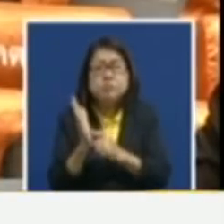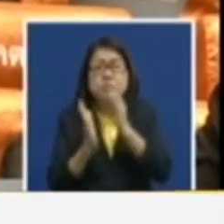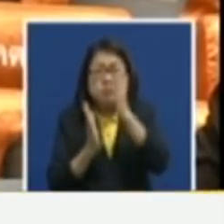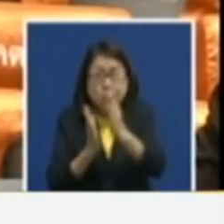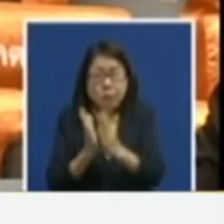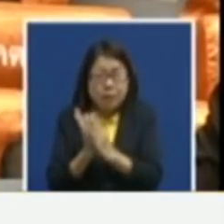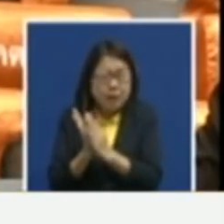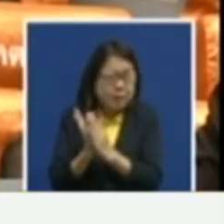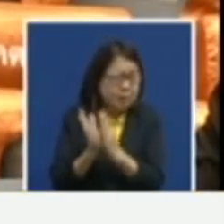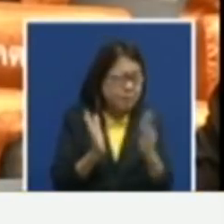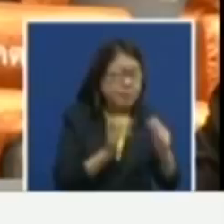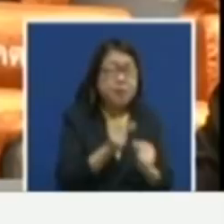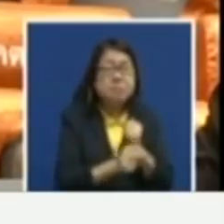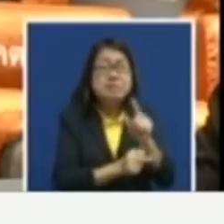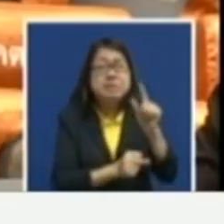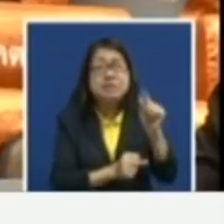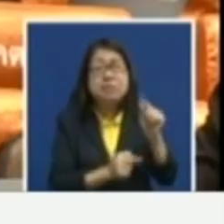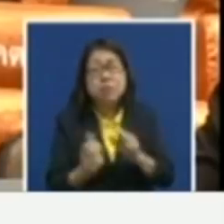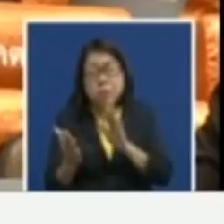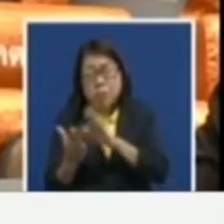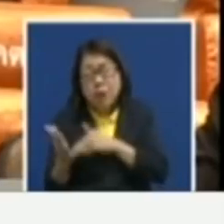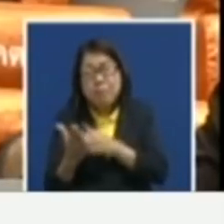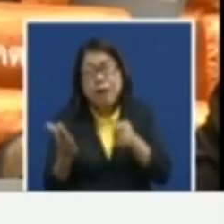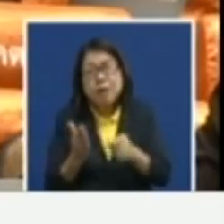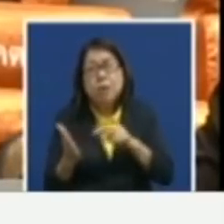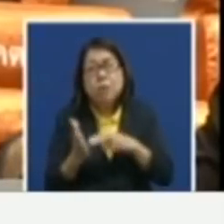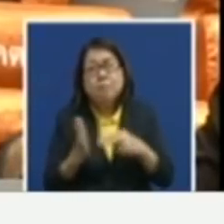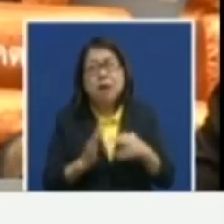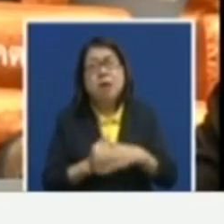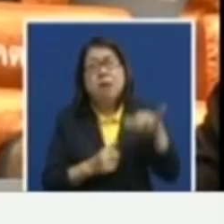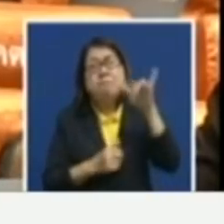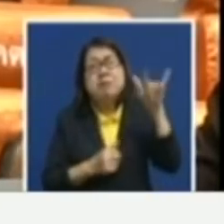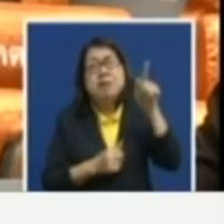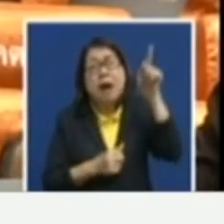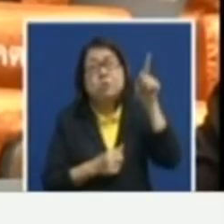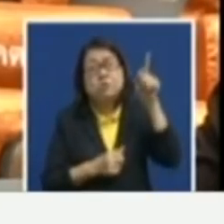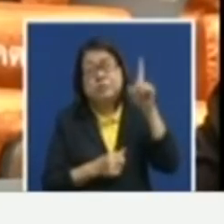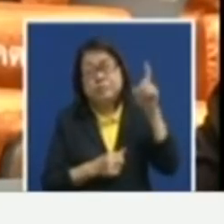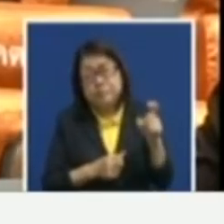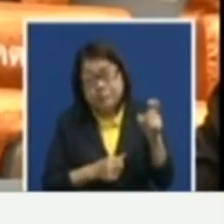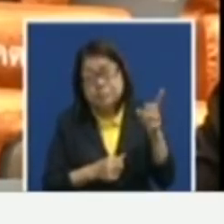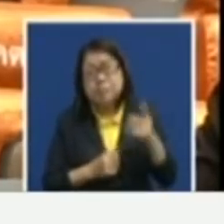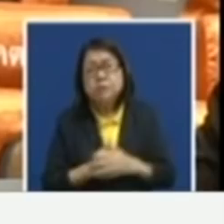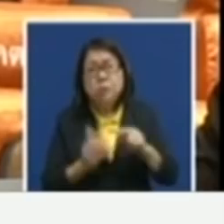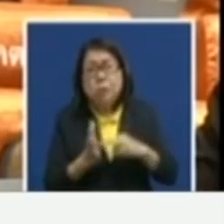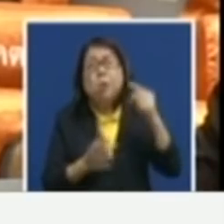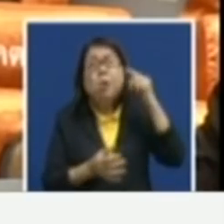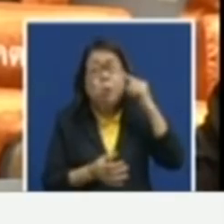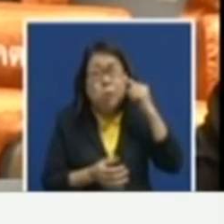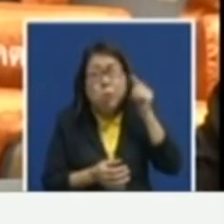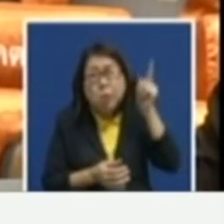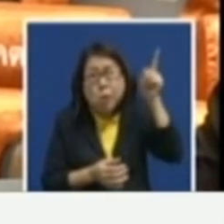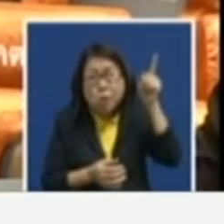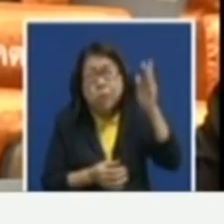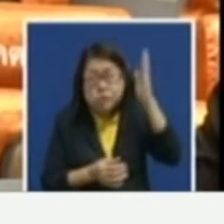าเนี่ยแสดงว่าคนเขียนยุทธศาสตร์ชาติเนี่ยต้องเป็นญาติกับนอสตราดามุสเพราะอะไรครับรู้อนาคตท่านประธานที่เคาร